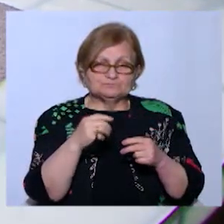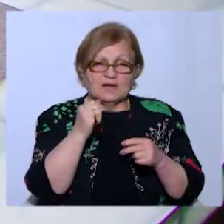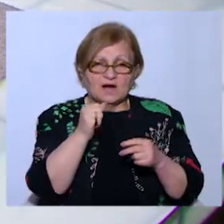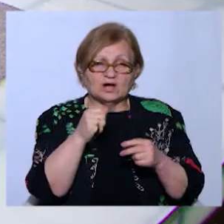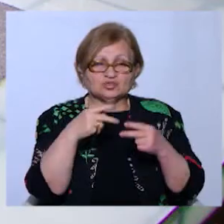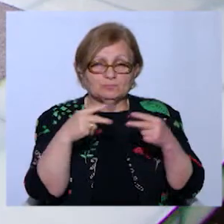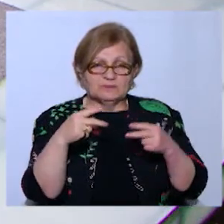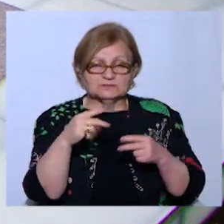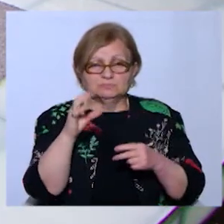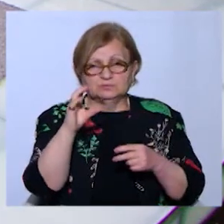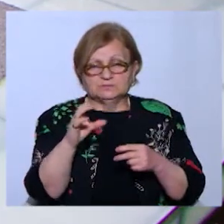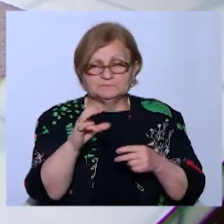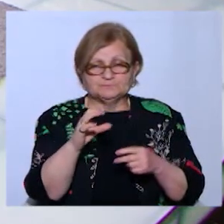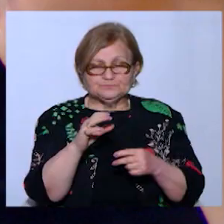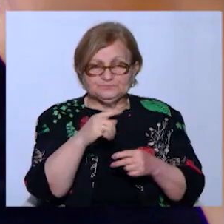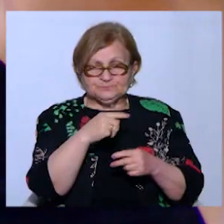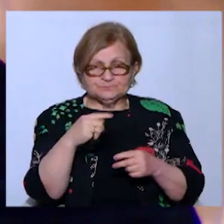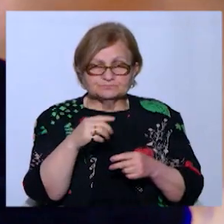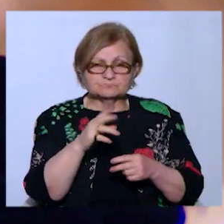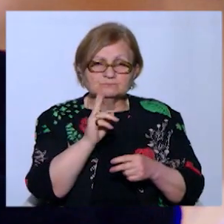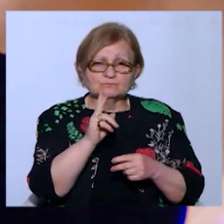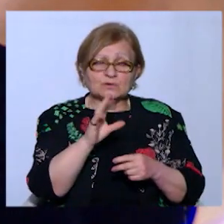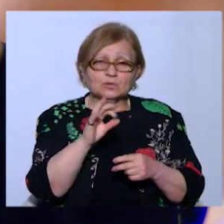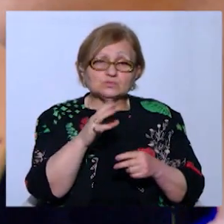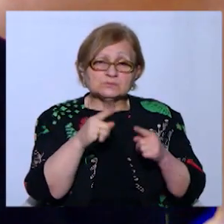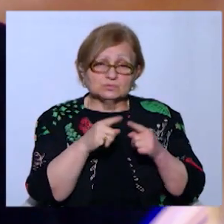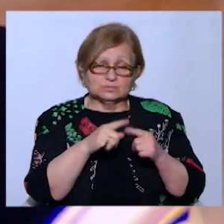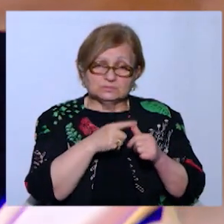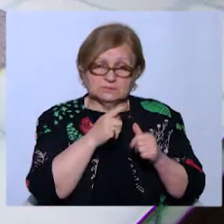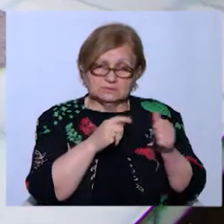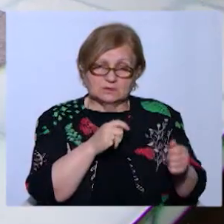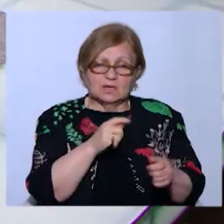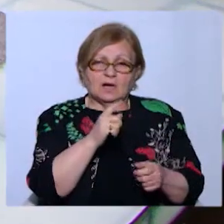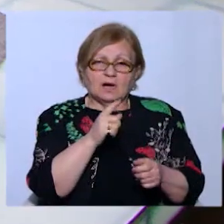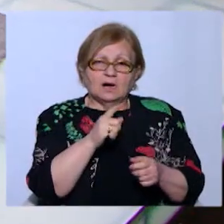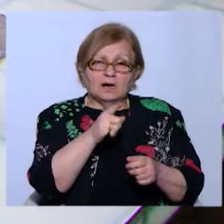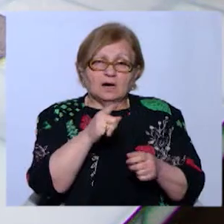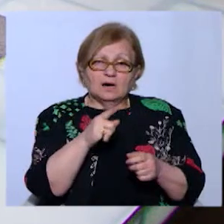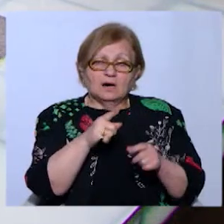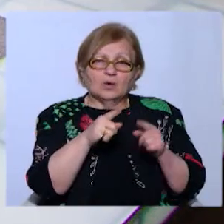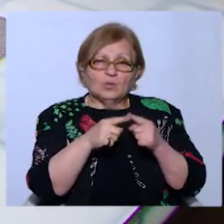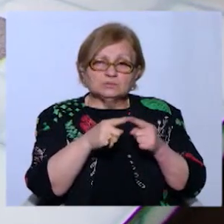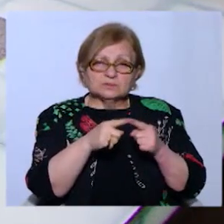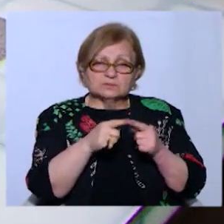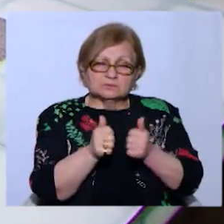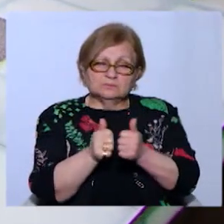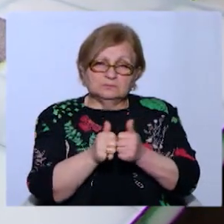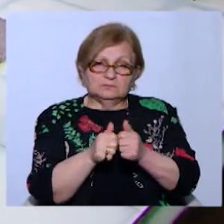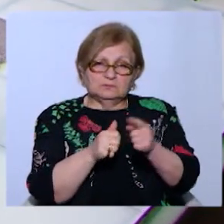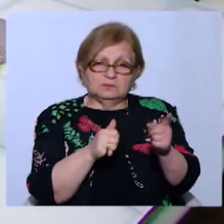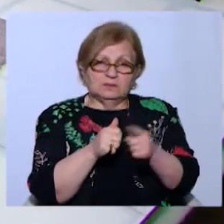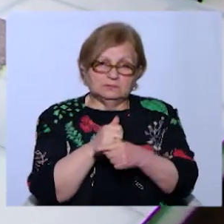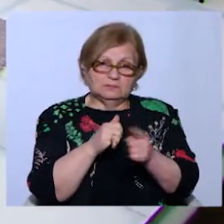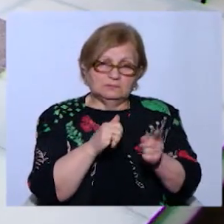C-თან. Cosinusი ეწოდება კუთხის მიმდებარე კათეტის ფარდობას ჰიპოტენუსასთან,